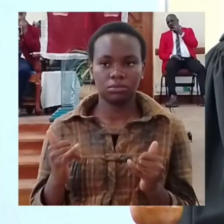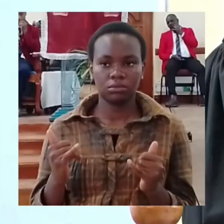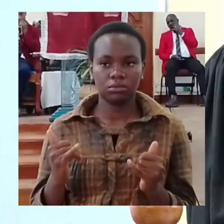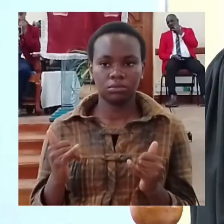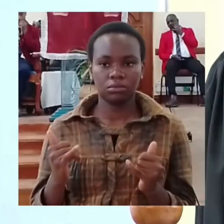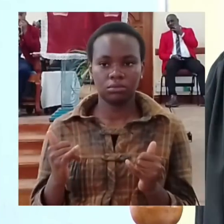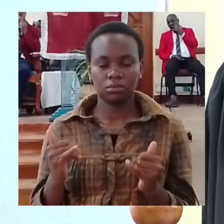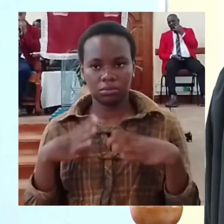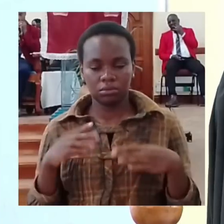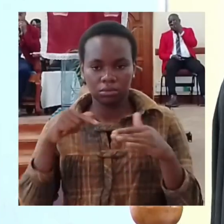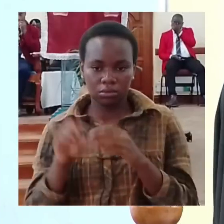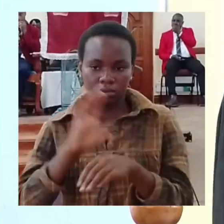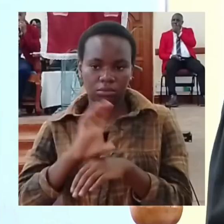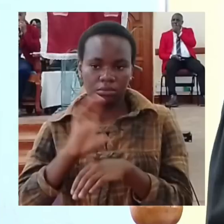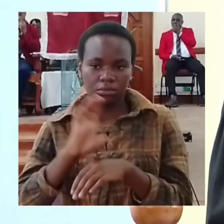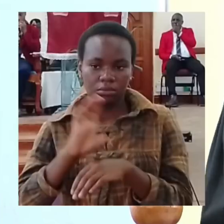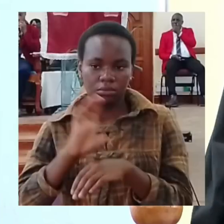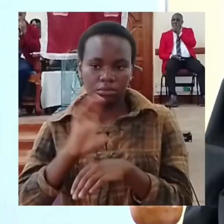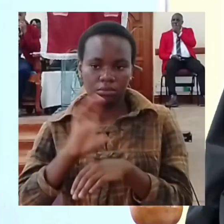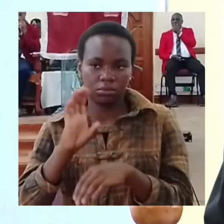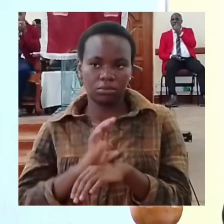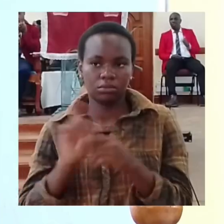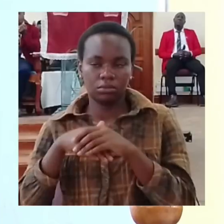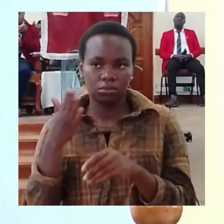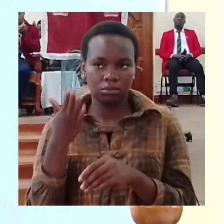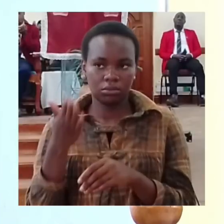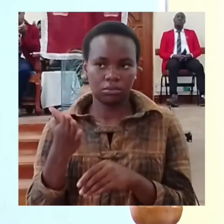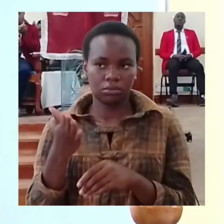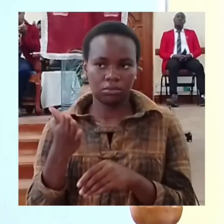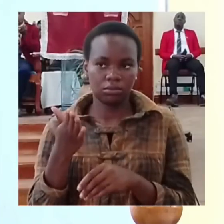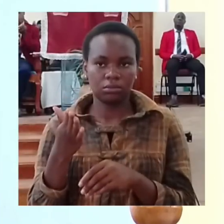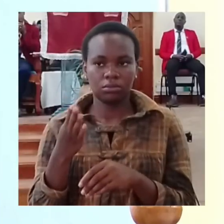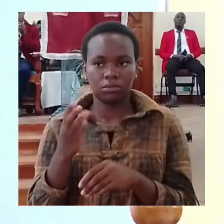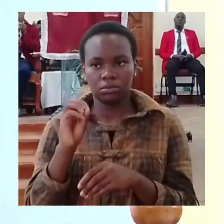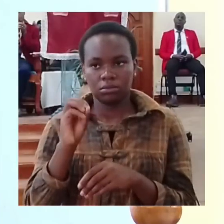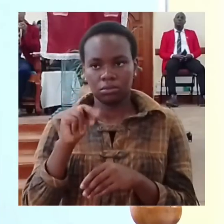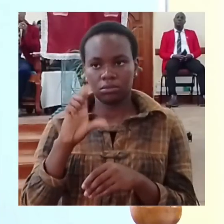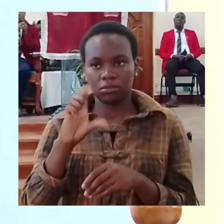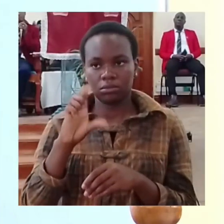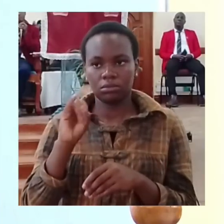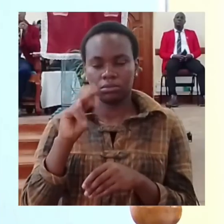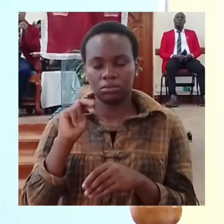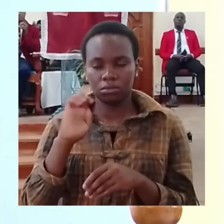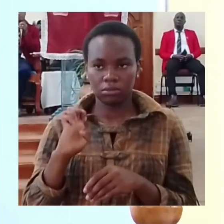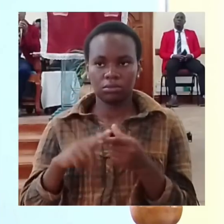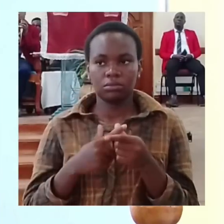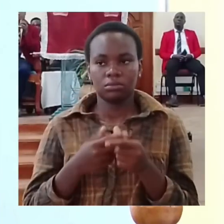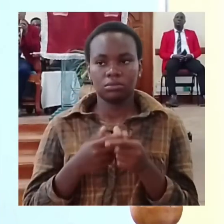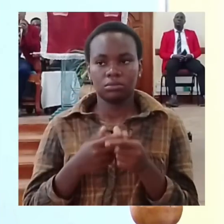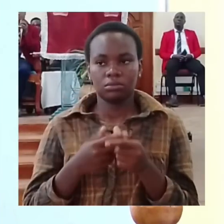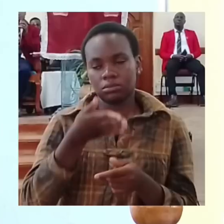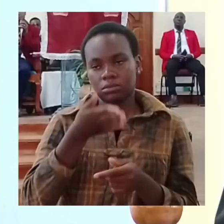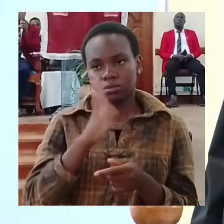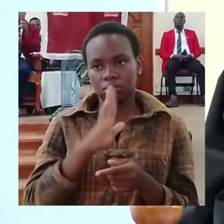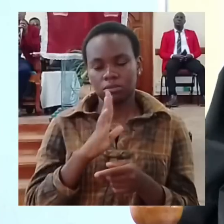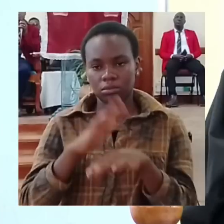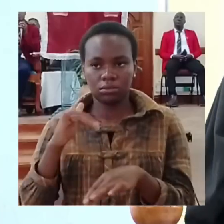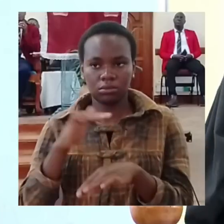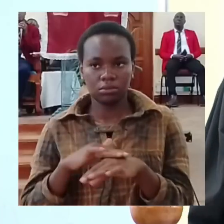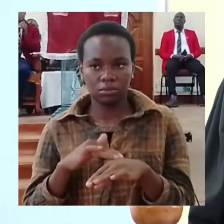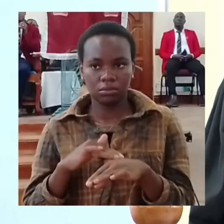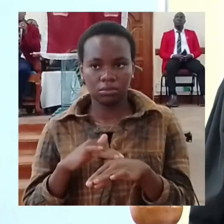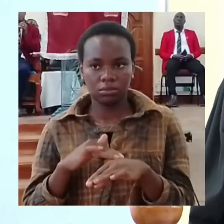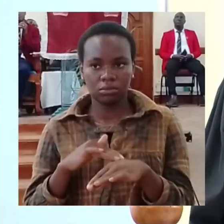ari othe me thiini wa kanitha uyu ona aria menja waguo kana mari online kana mari kuria kungi. Uguo niguo Ngai atwitaga.